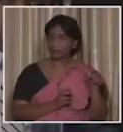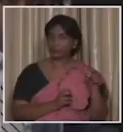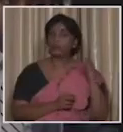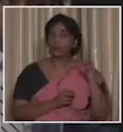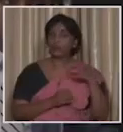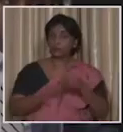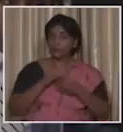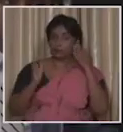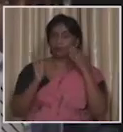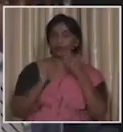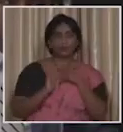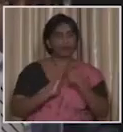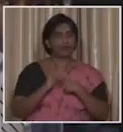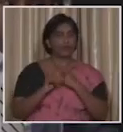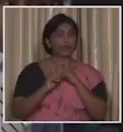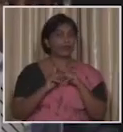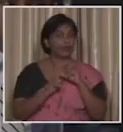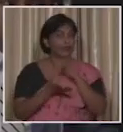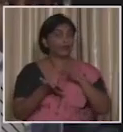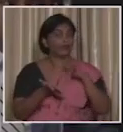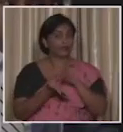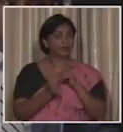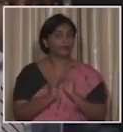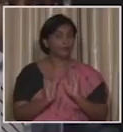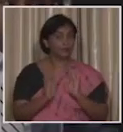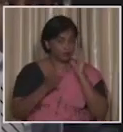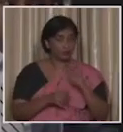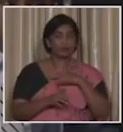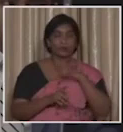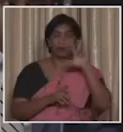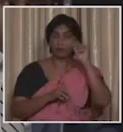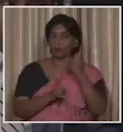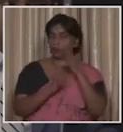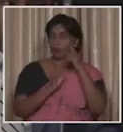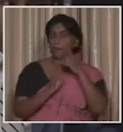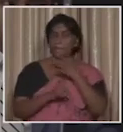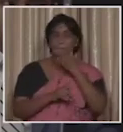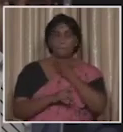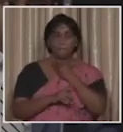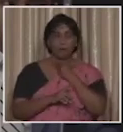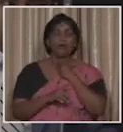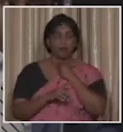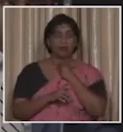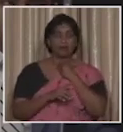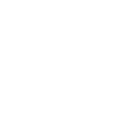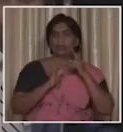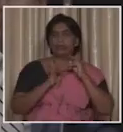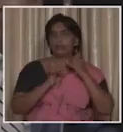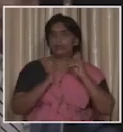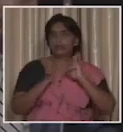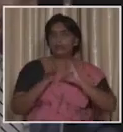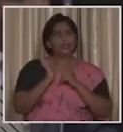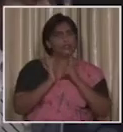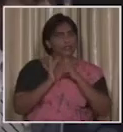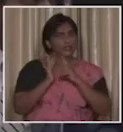එතුමාගේ ව්‍යවසායකත්වයේ පැත්තෙන් ලංකාව අධ්‍යාපනික කේන්ද්‍රස්ථානයක් බවට පත් කළ යුතුයි කියන දර්ශනය සහිතව එතුමා සයිටම් වෛද්‍ය විද්‍යාලය ආරම්භ කළා. නමුත් අවාසනාවට ඇති වෙච්ච විවිධ